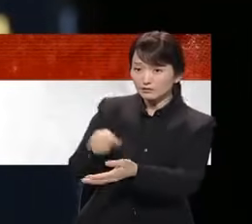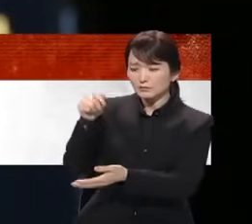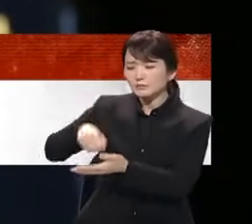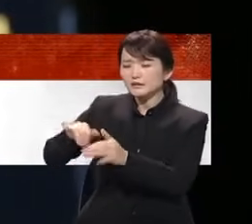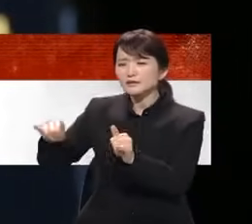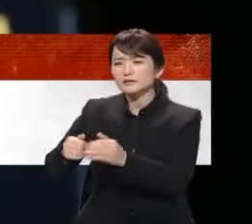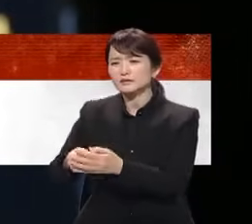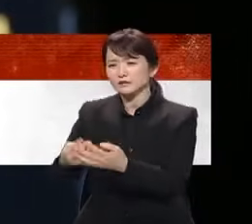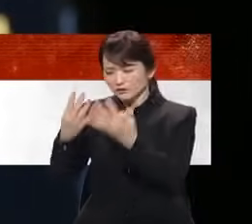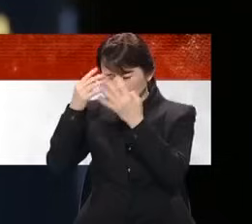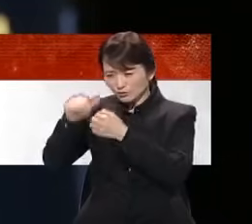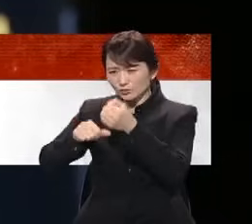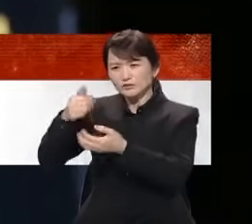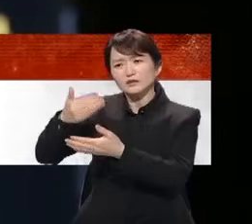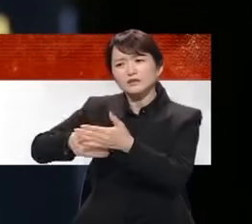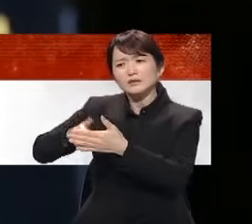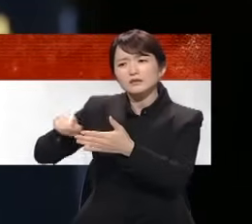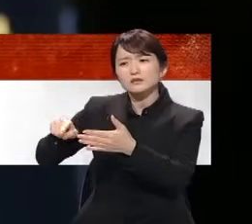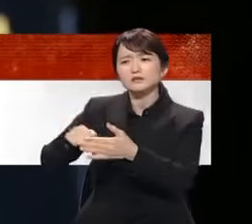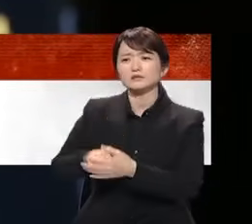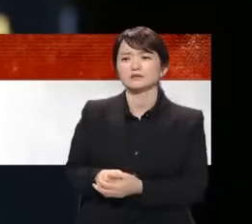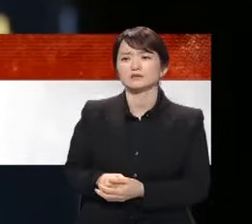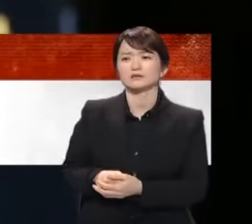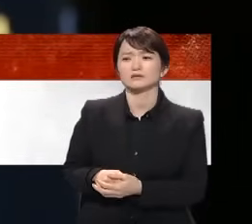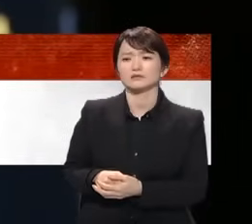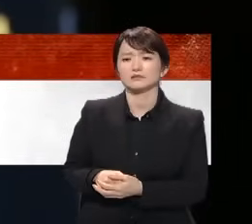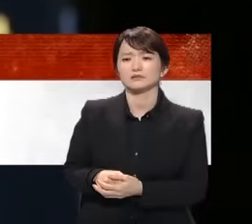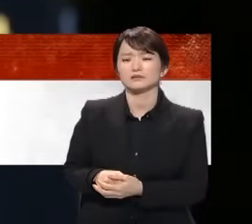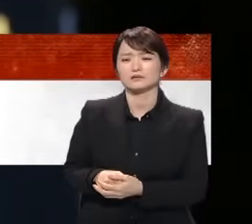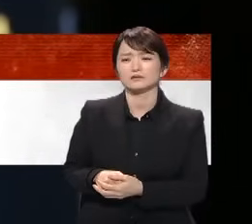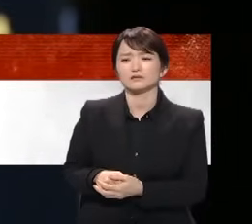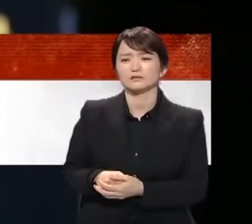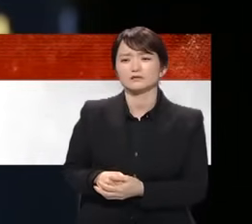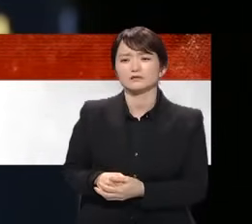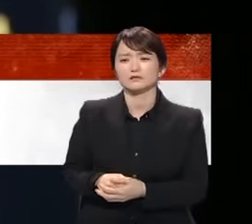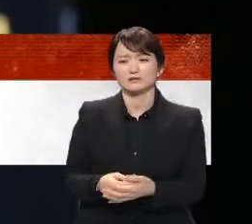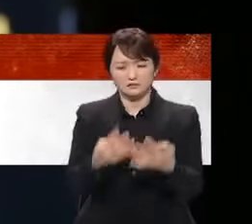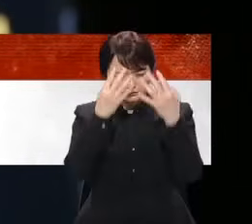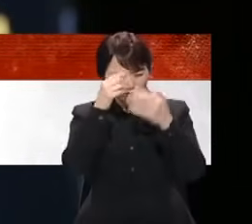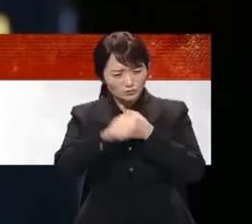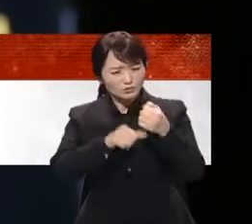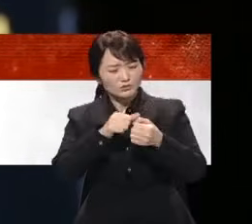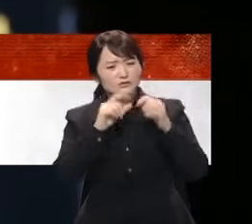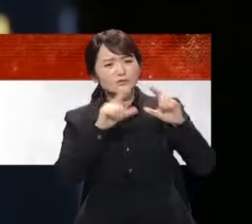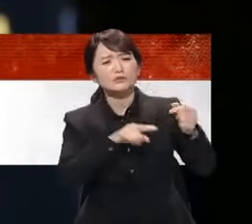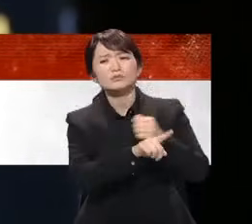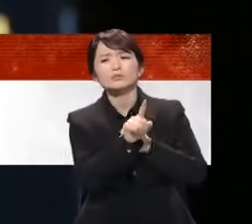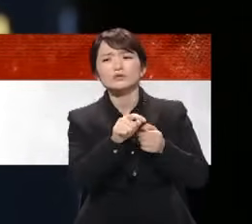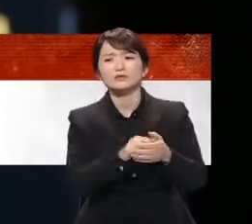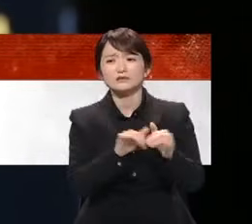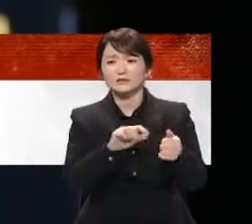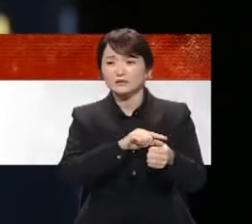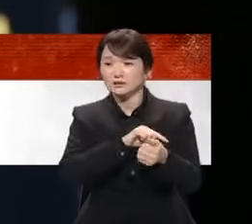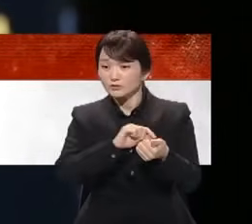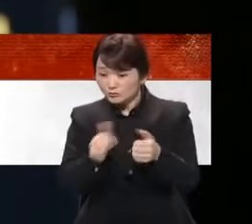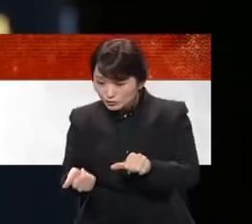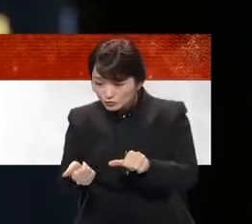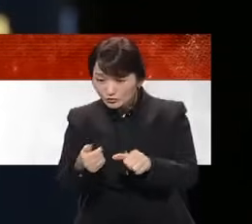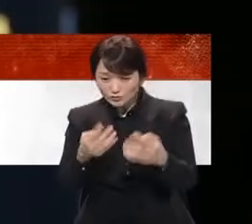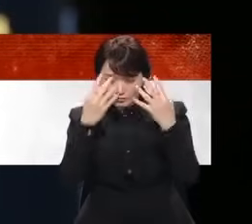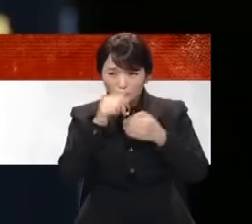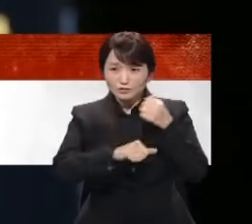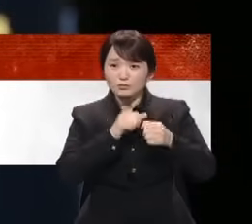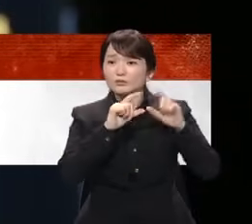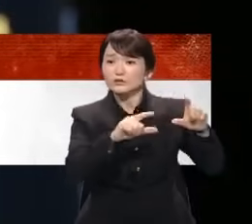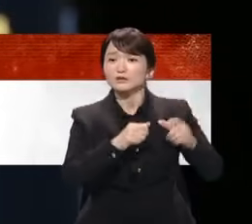5년 정도로 깎아주었더라도 아니잖아, 이거는요. 5년은 말이야. 사람 죽여놓고 5년이면 내려서 죽인, 나 당신 죽이고 나